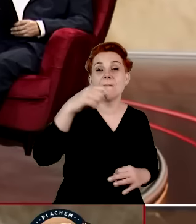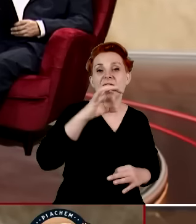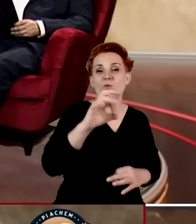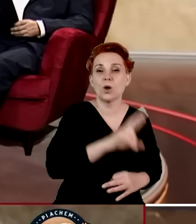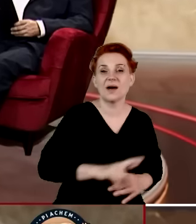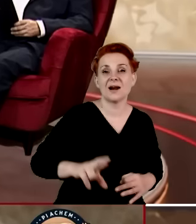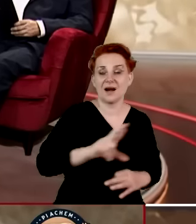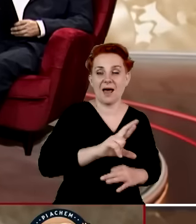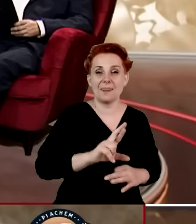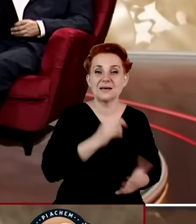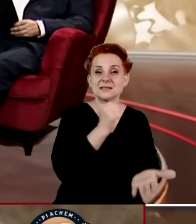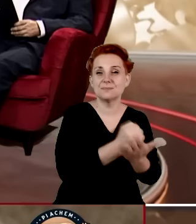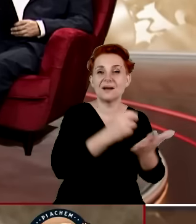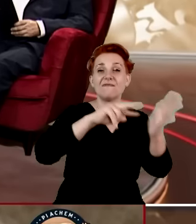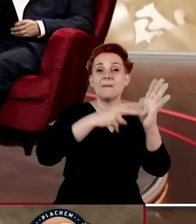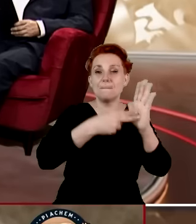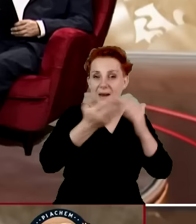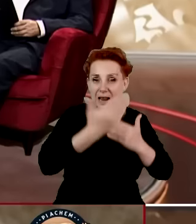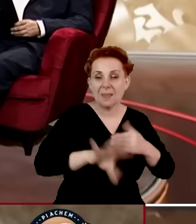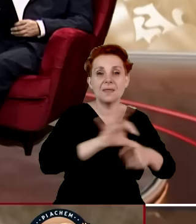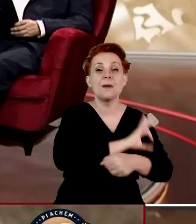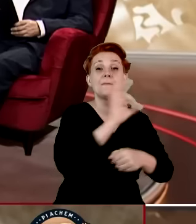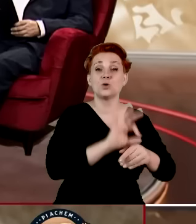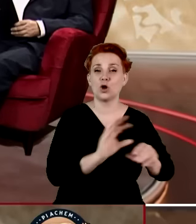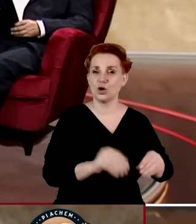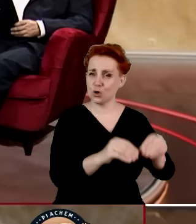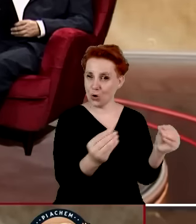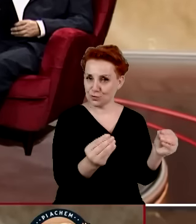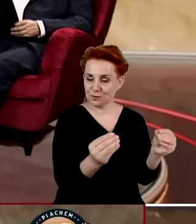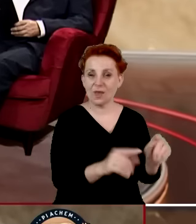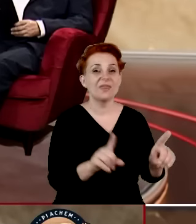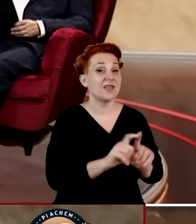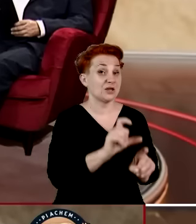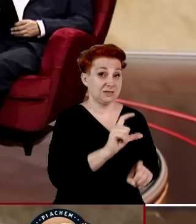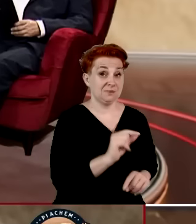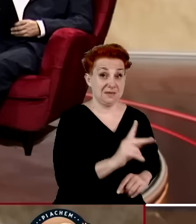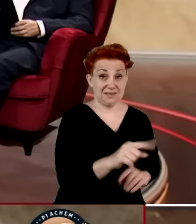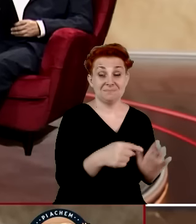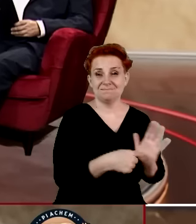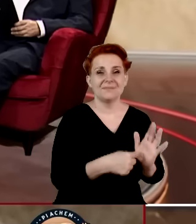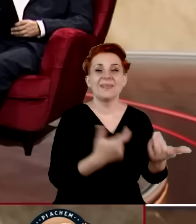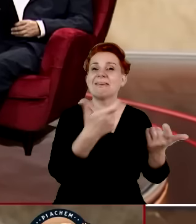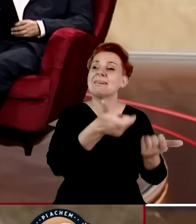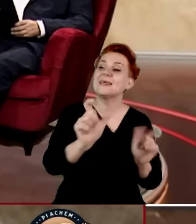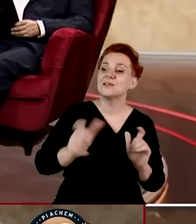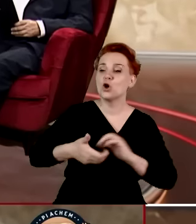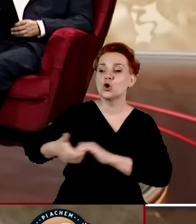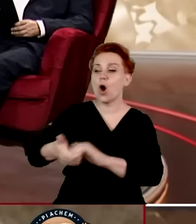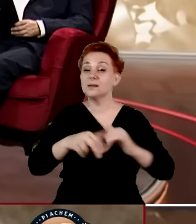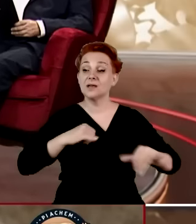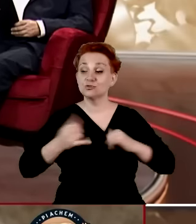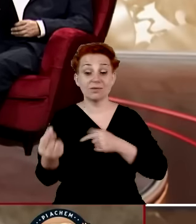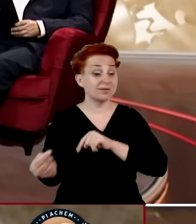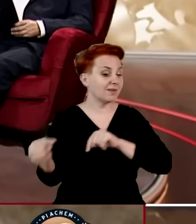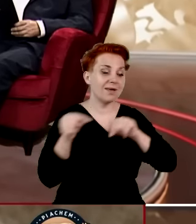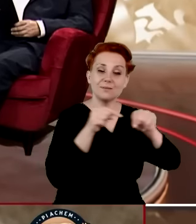you and defend her still today. There ain no doubt I love this l